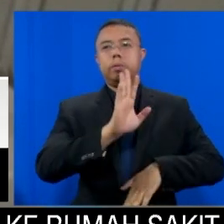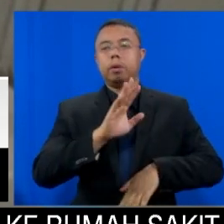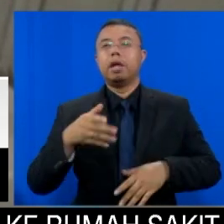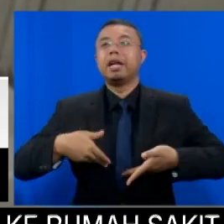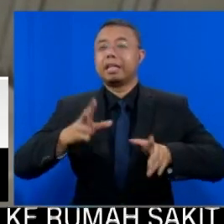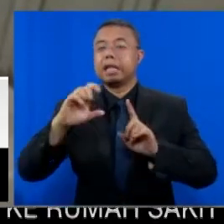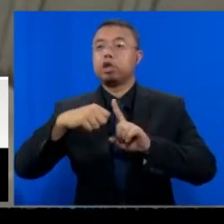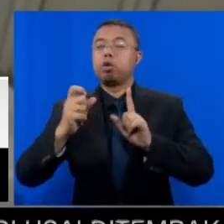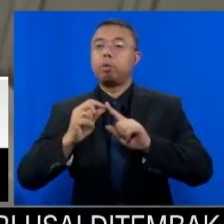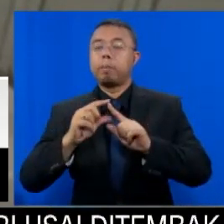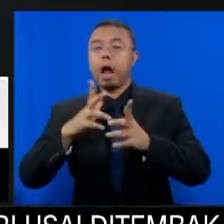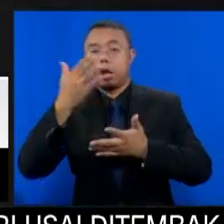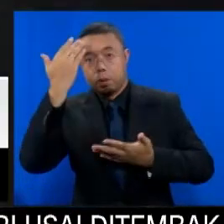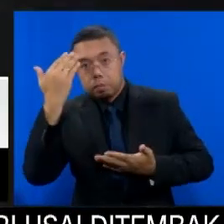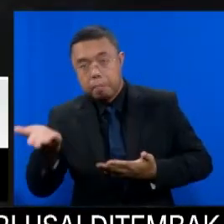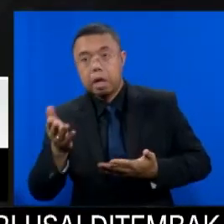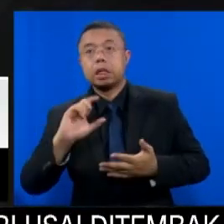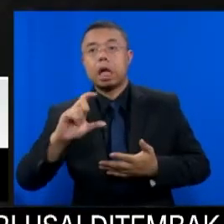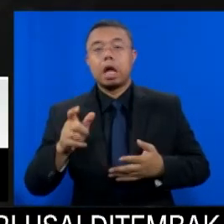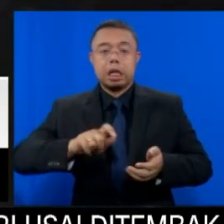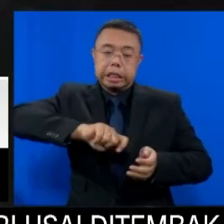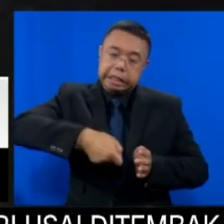Cikupa setelah merusak pintu mobil dengan kunci T.